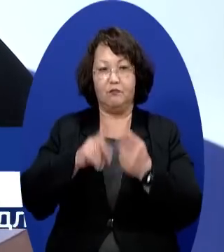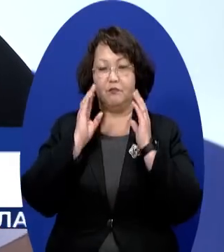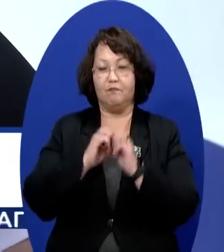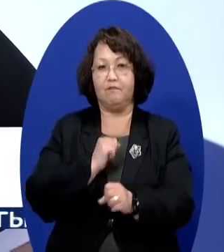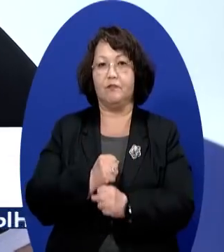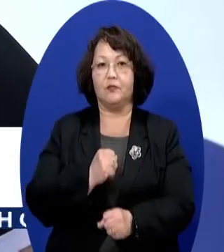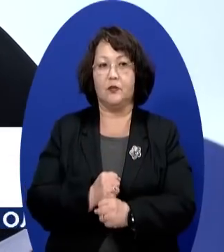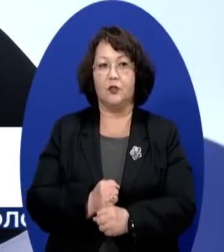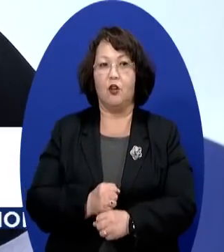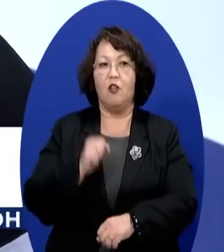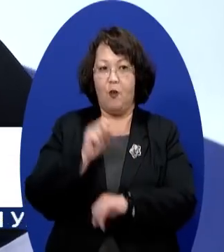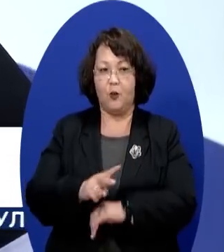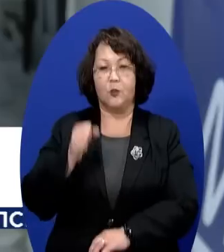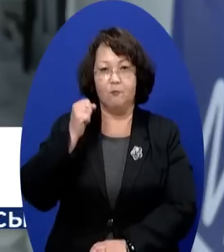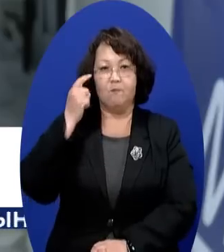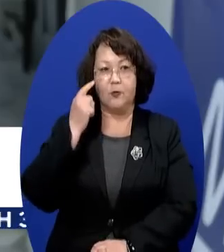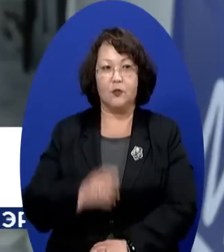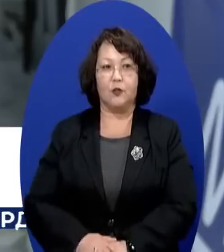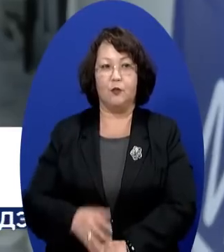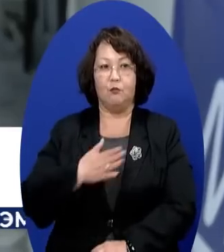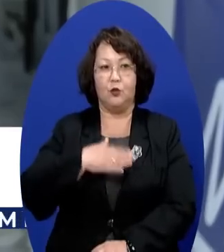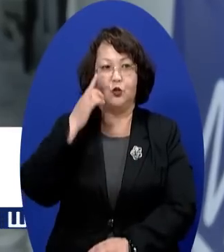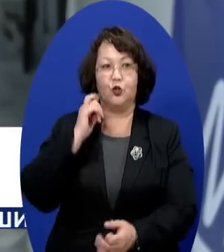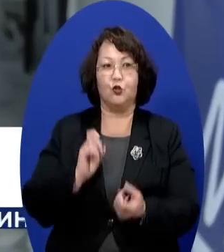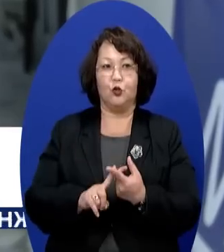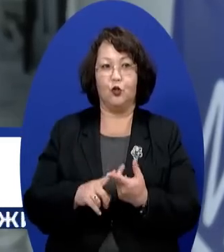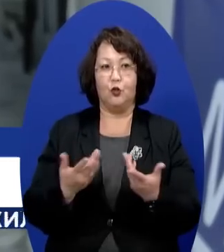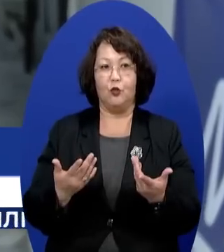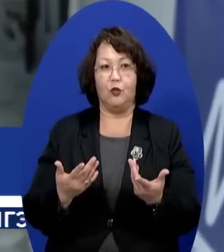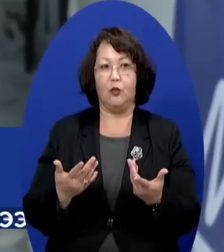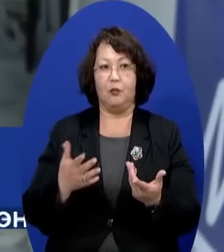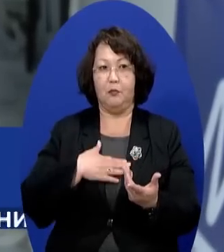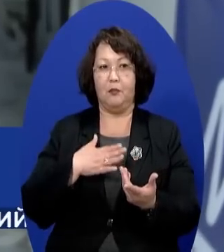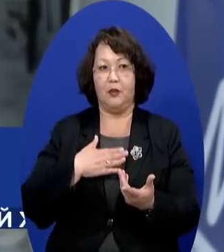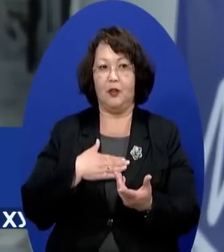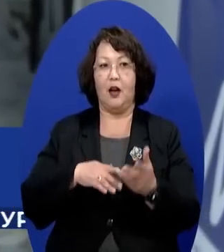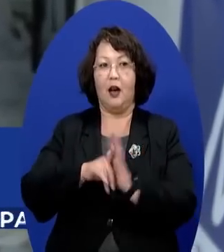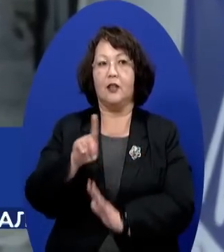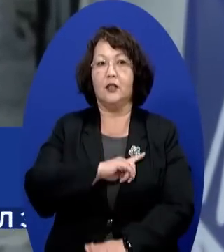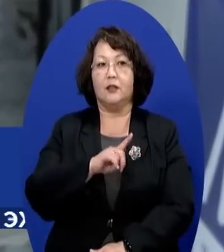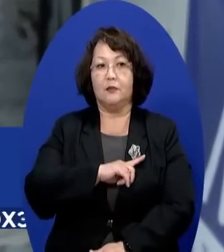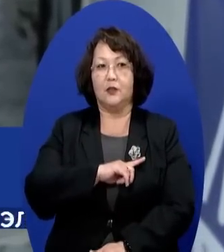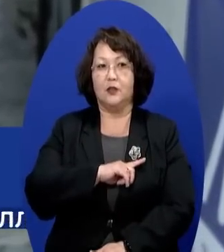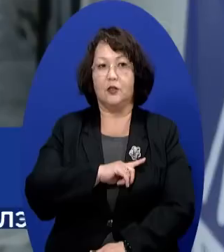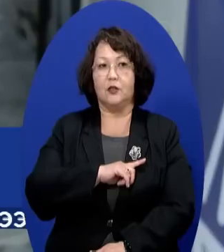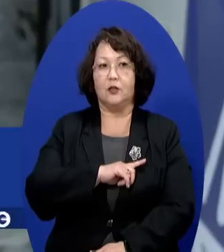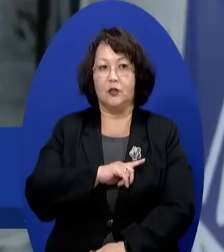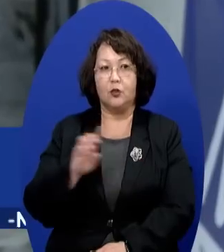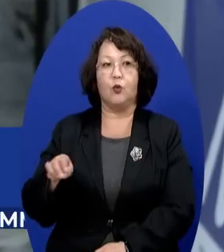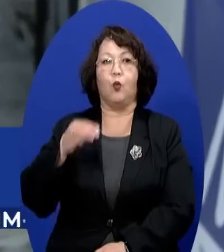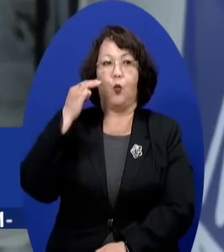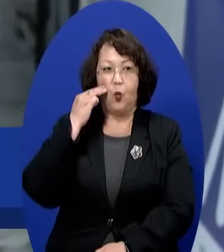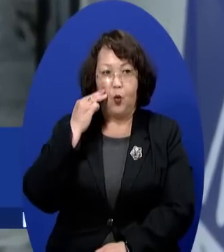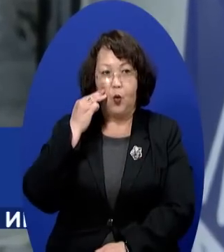ер нь бол хожин гэлгсэн бодолтой байгаа да. А миний зорилго бол зүгээр нөгөө эн чинь одоо миний анхны тэмцээн шүү дээ. Тэгээд тэндээ болохоор эндээсээ туршлага